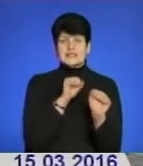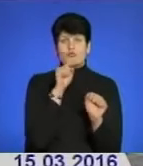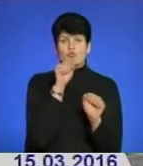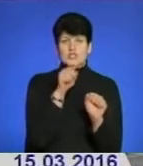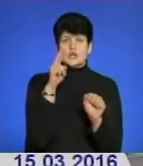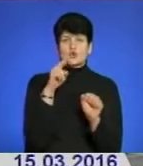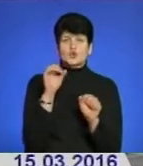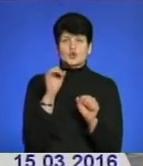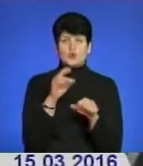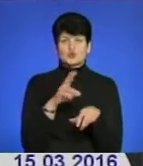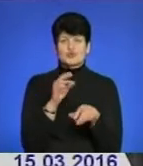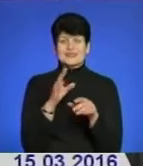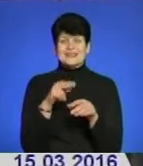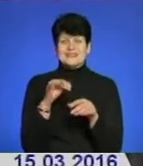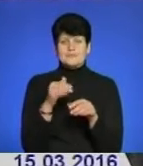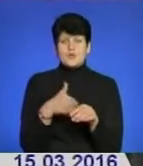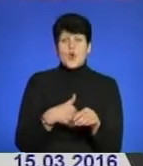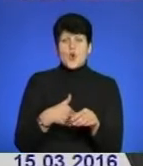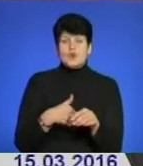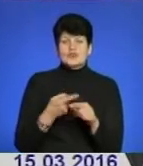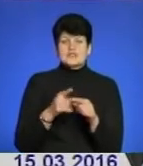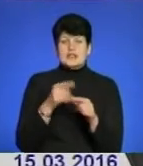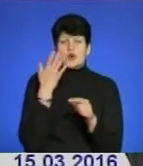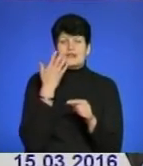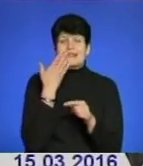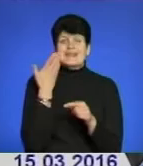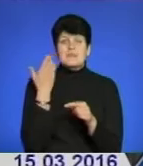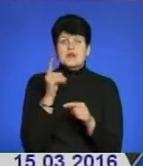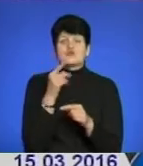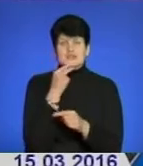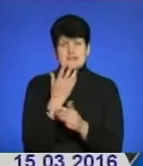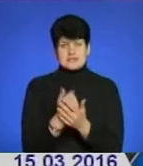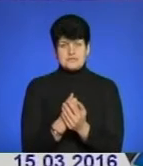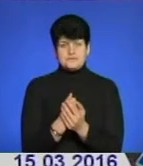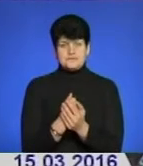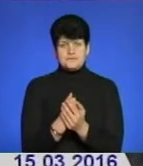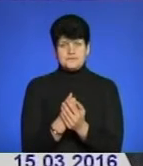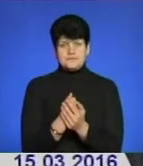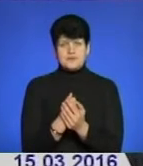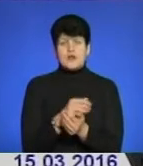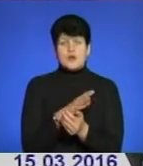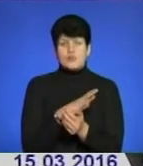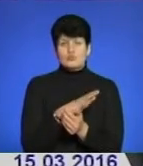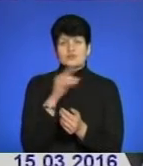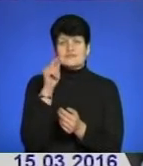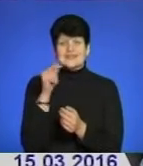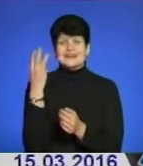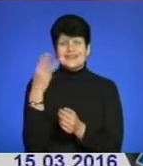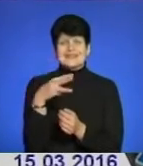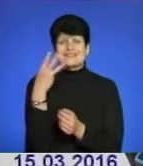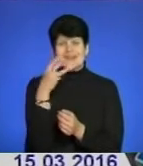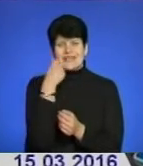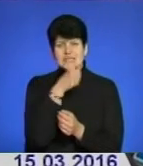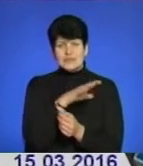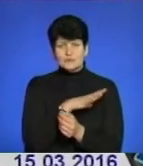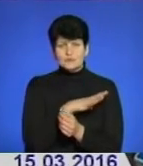докторську дисертацію. Голод – це коли нема що їсти. От була ще це війна, був 33-й рік, було